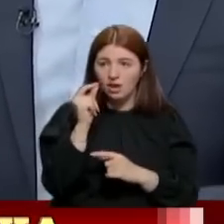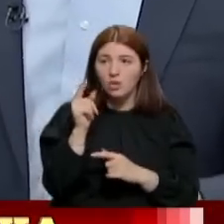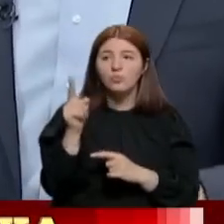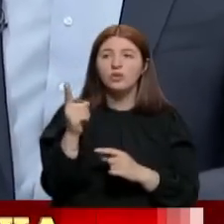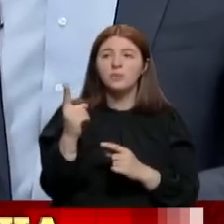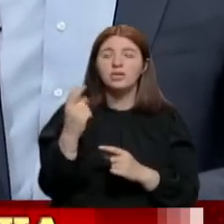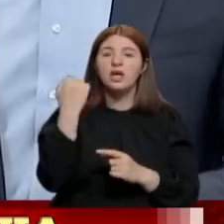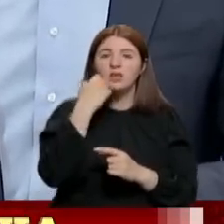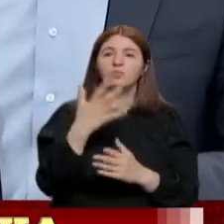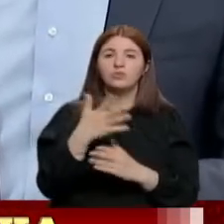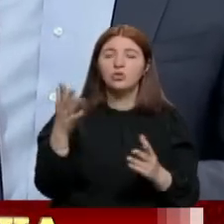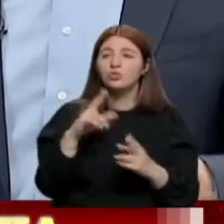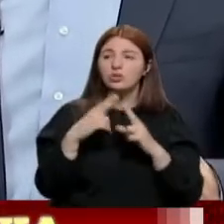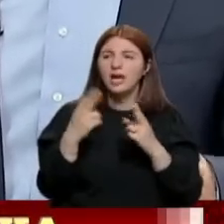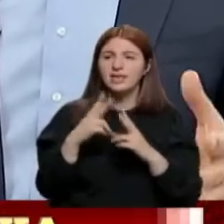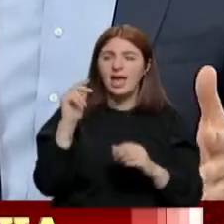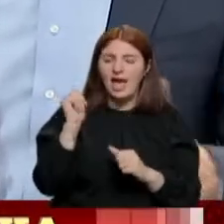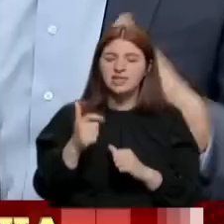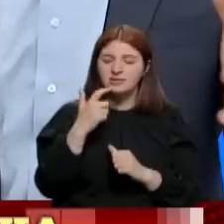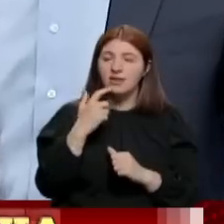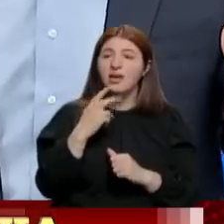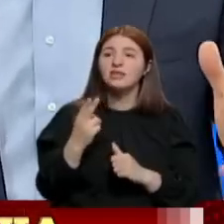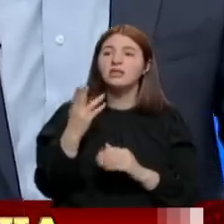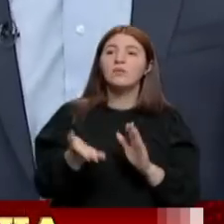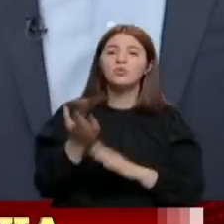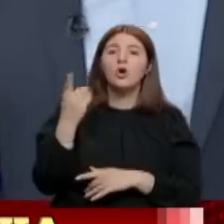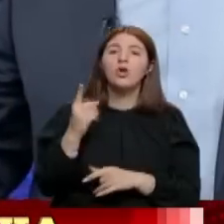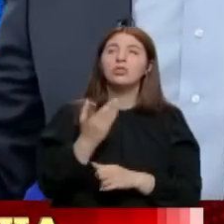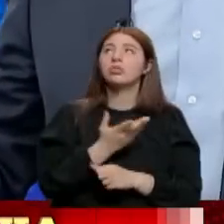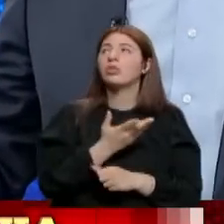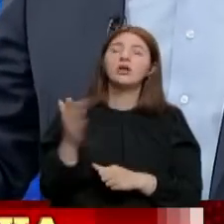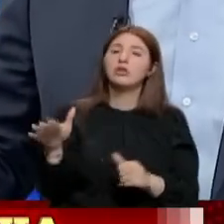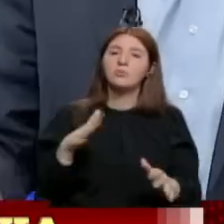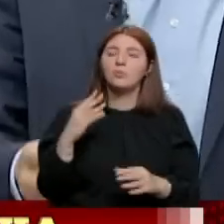Bu da büyük bir yalan. Dünyada her yıl 7'nin üzerinde onlarca deprem